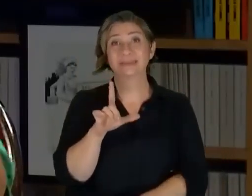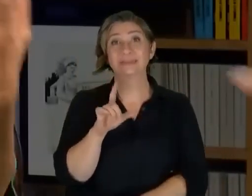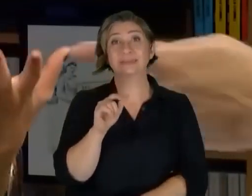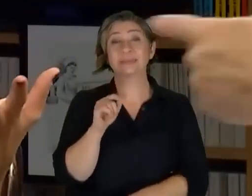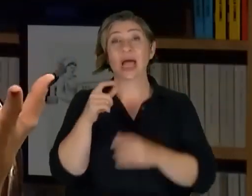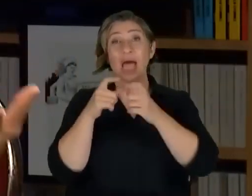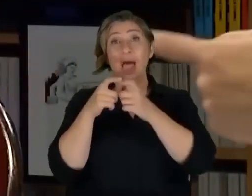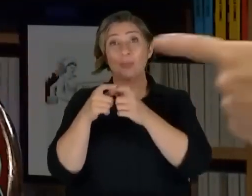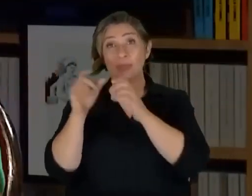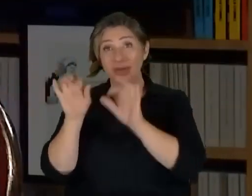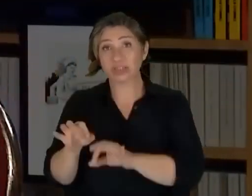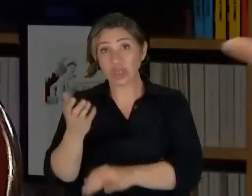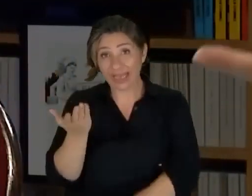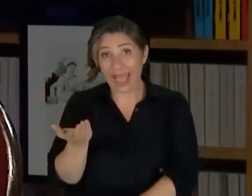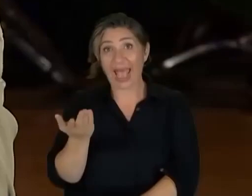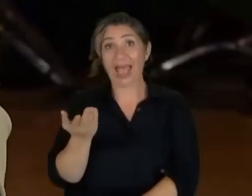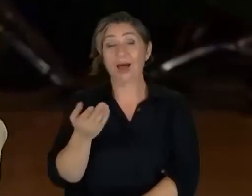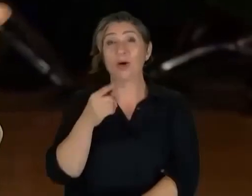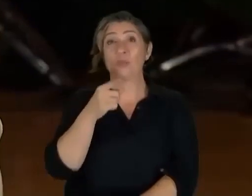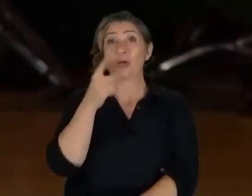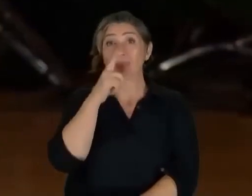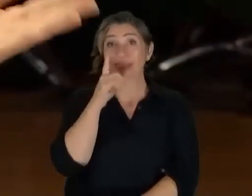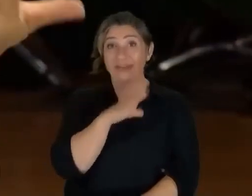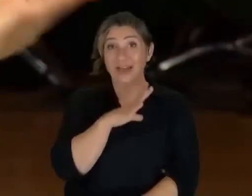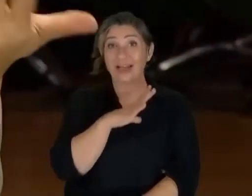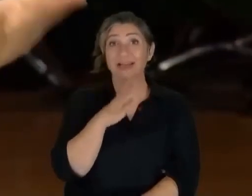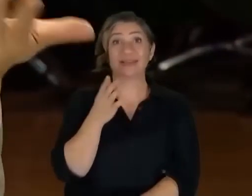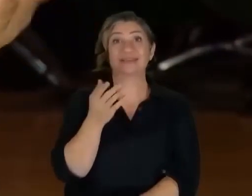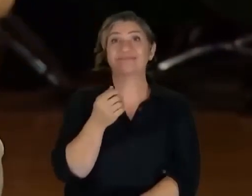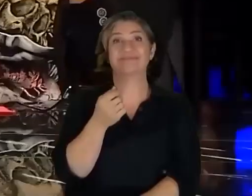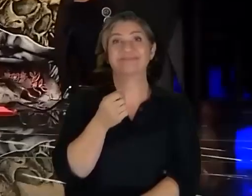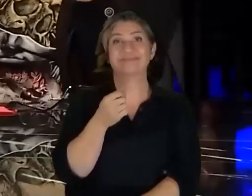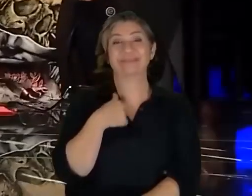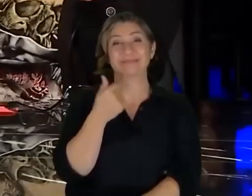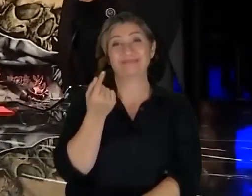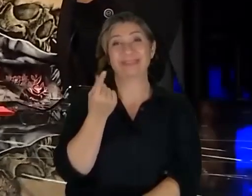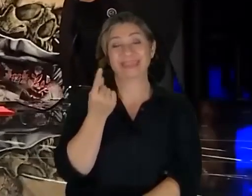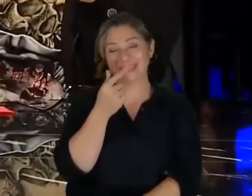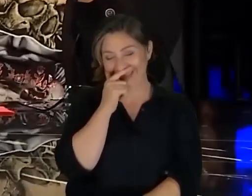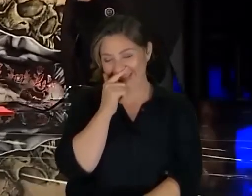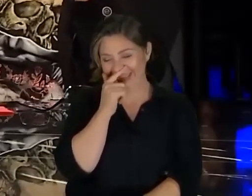fazla. Albüme giriyoruz ya. Böyle durumlar var. Ben de böyle biraz